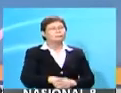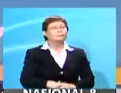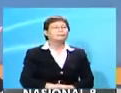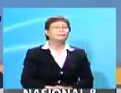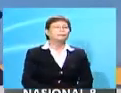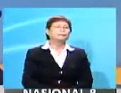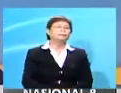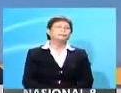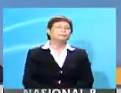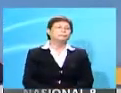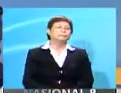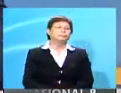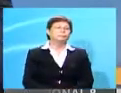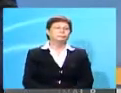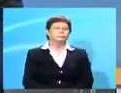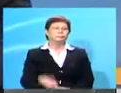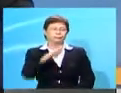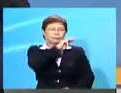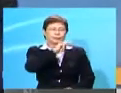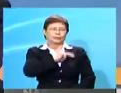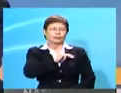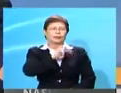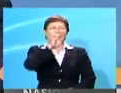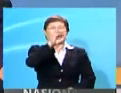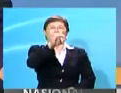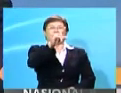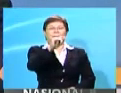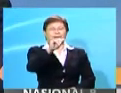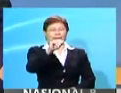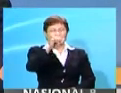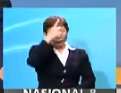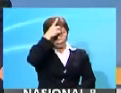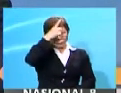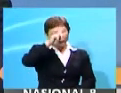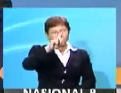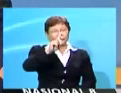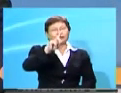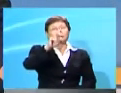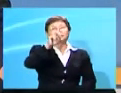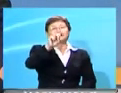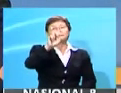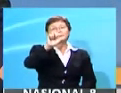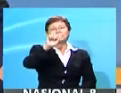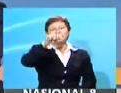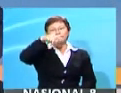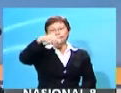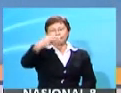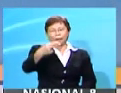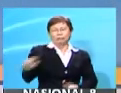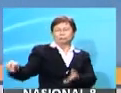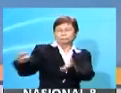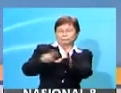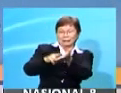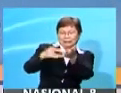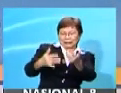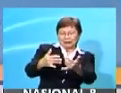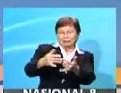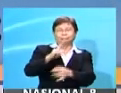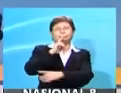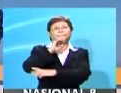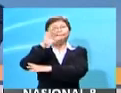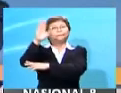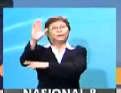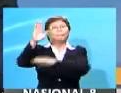terperinci baik sementara itu menteri perdagangan antarabangsa dan industri Datuk Seri Mustafa Mohamad dalam satu kenyataan hari ini memberi